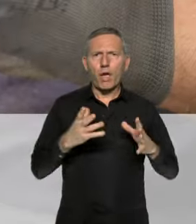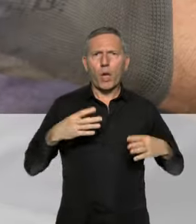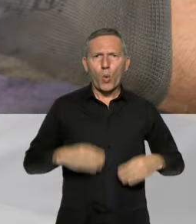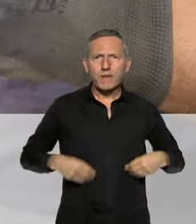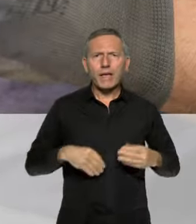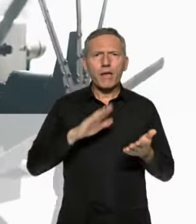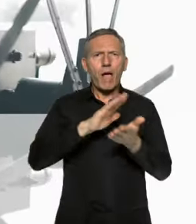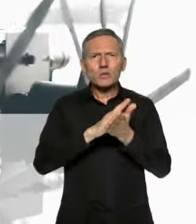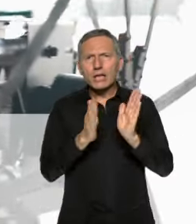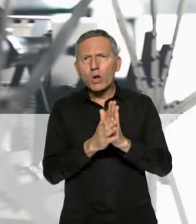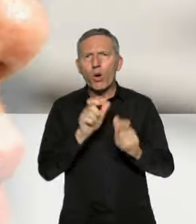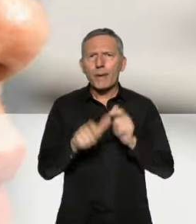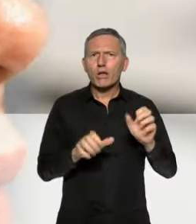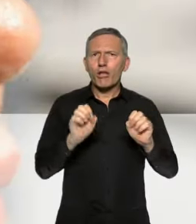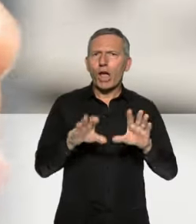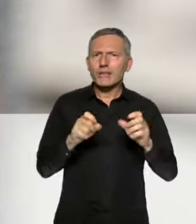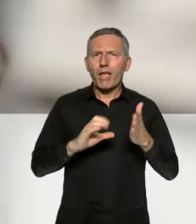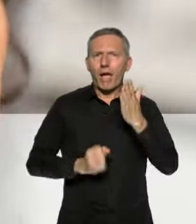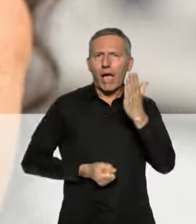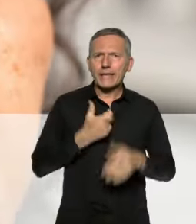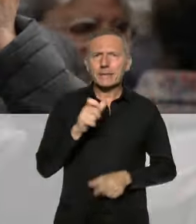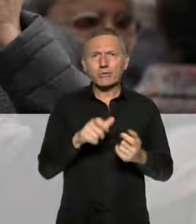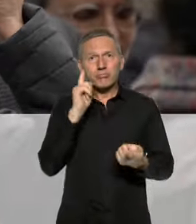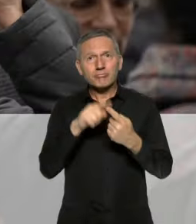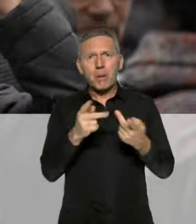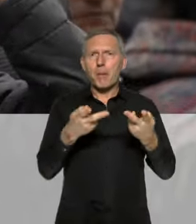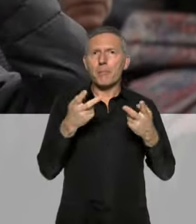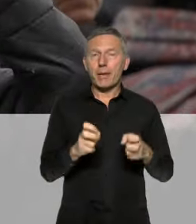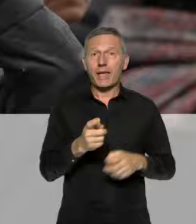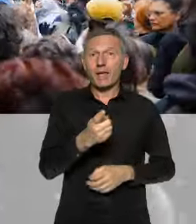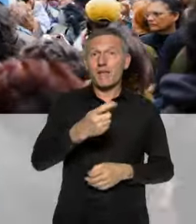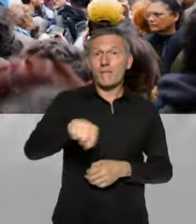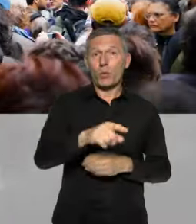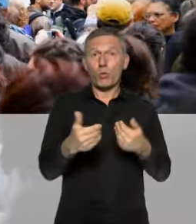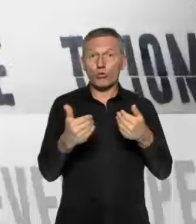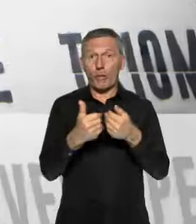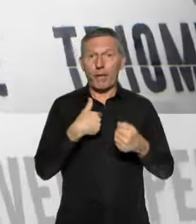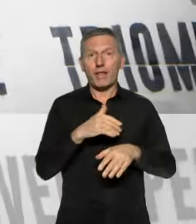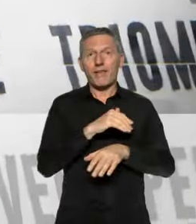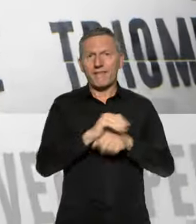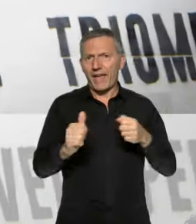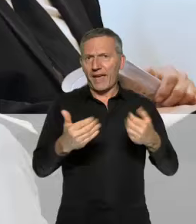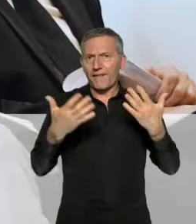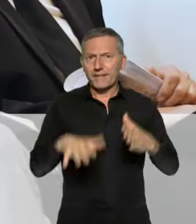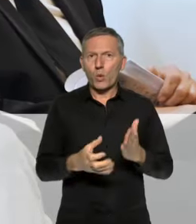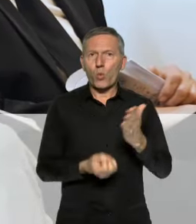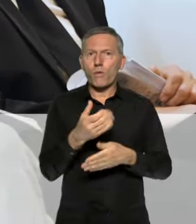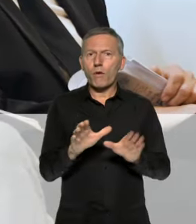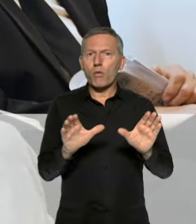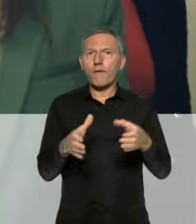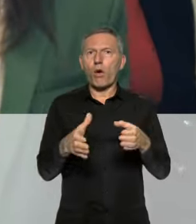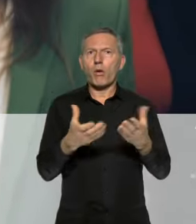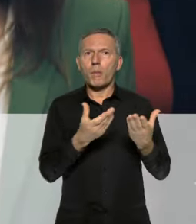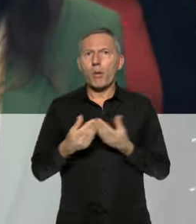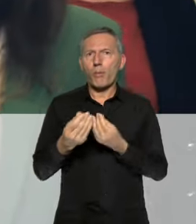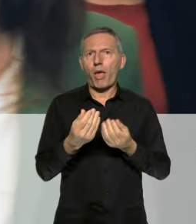Soignants. Ouvrières. Associatifs. Enseignants. Artistes. Pacifistes. Vous nous l'avez demandé? Nous l'avons fait. Le nouveau